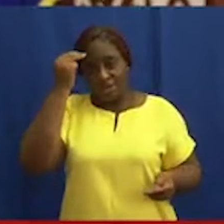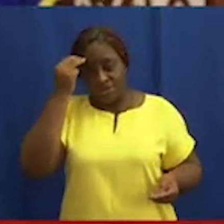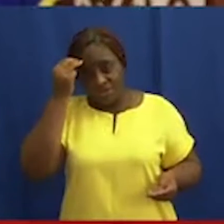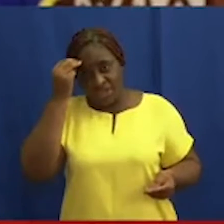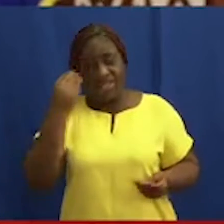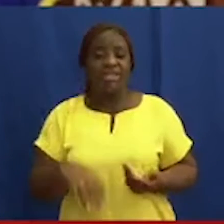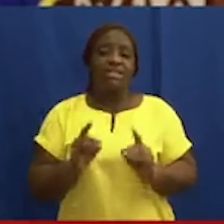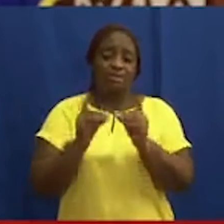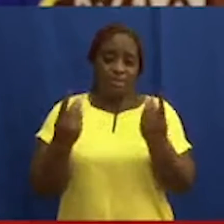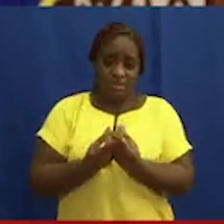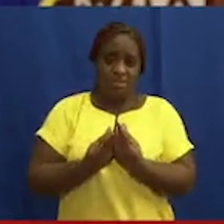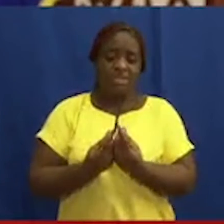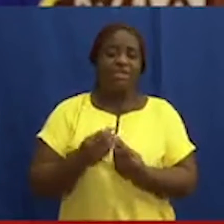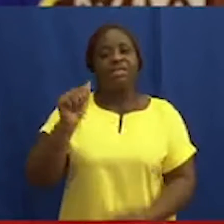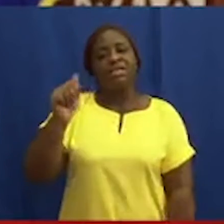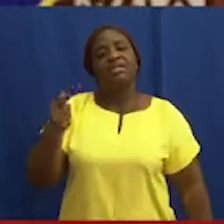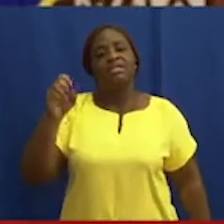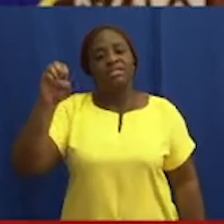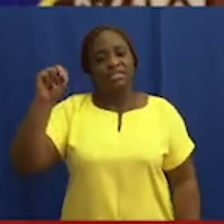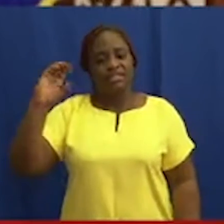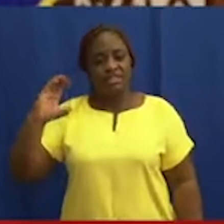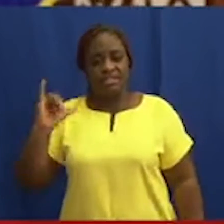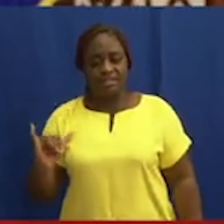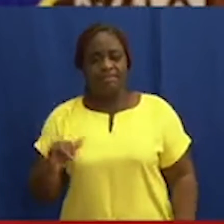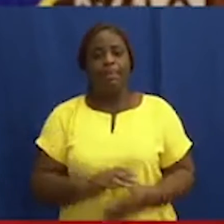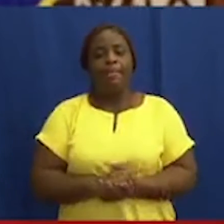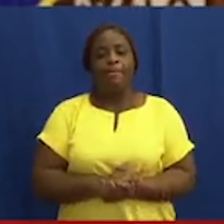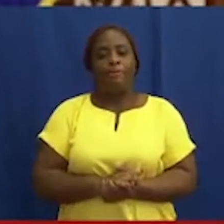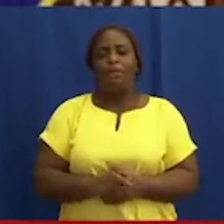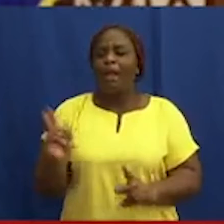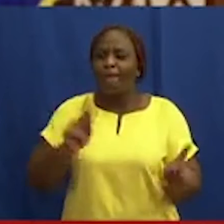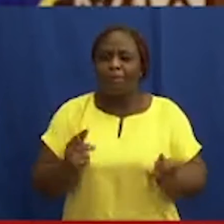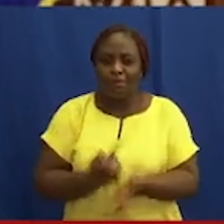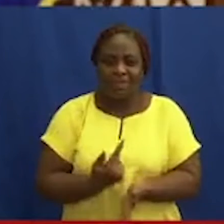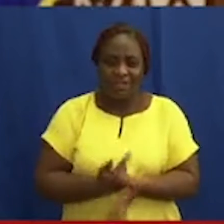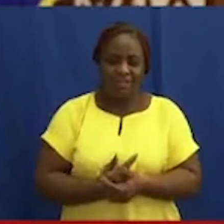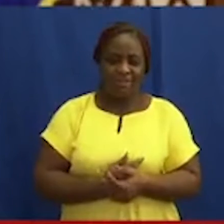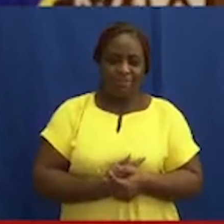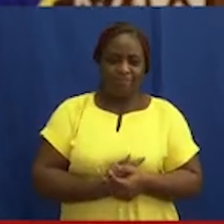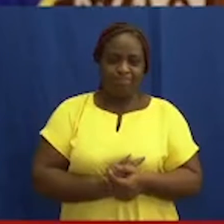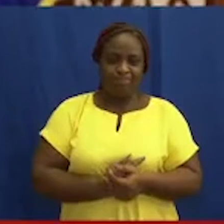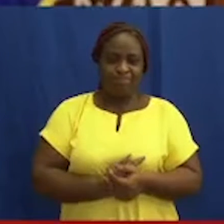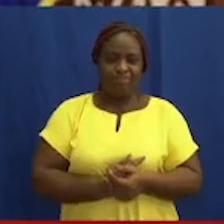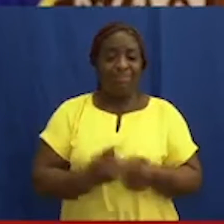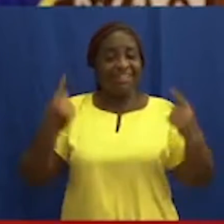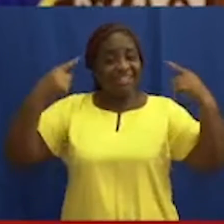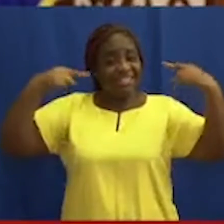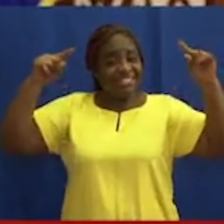masana'antun mu na nan cikin gida inda suka hada da waɗanda muka kirkiro a karkashin shirin nan na One District One